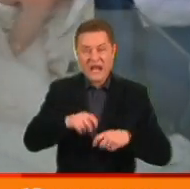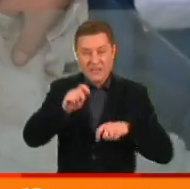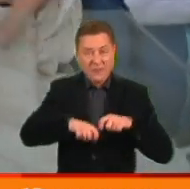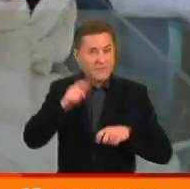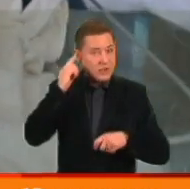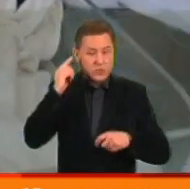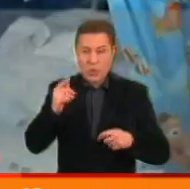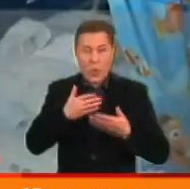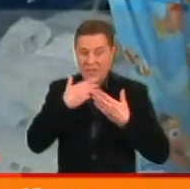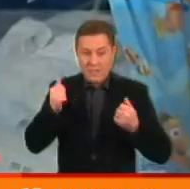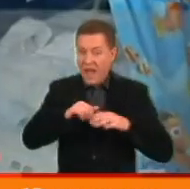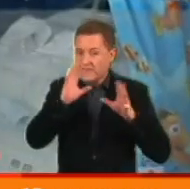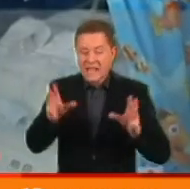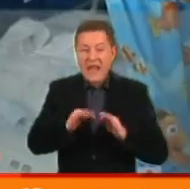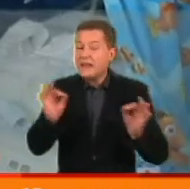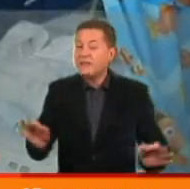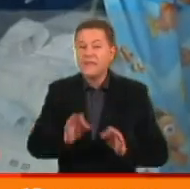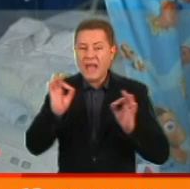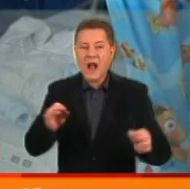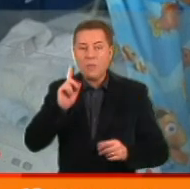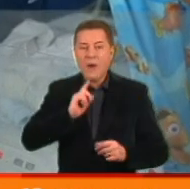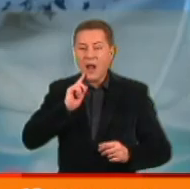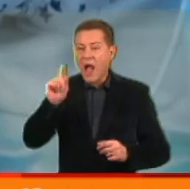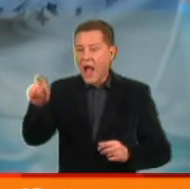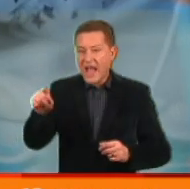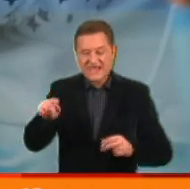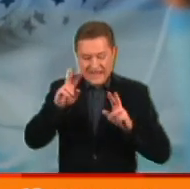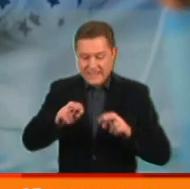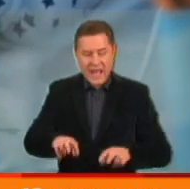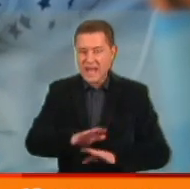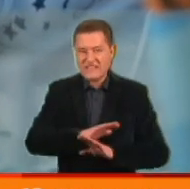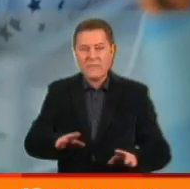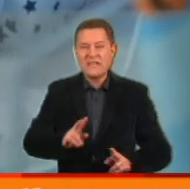взагалі ніякого. Поки вони ще не осматривались ніким.